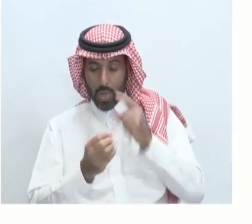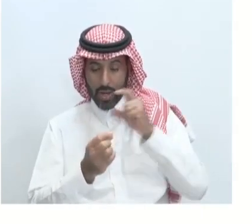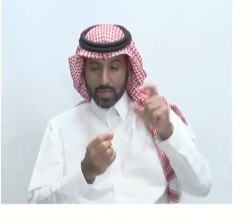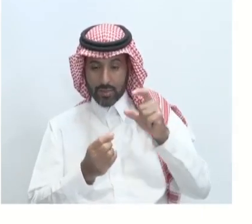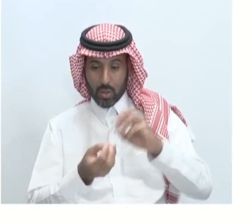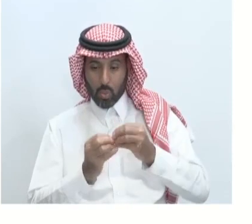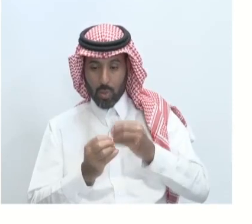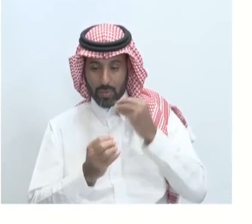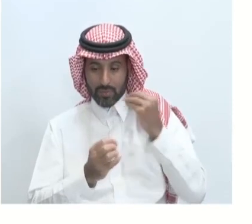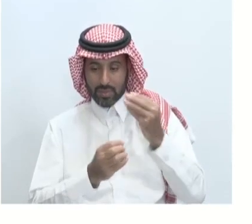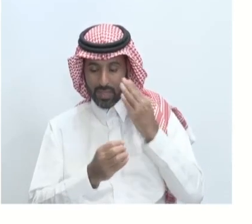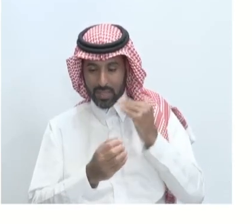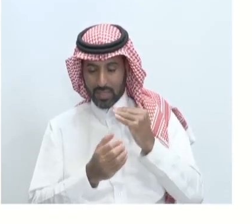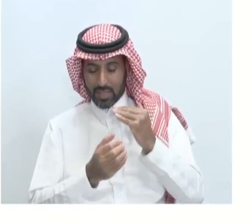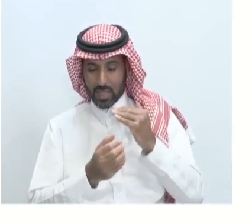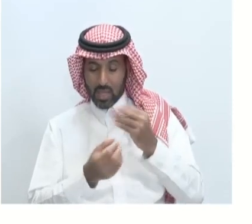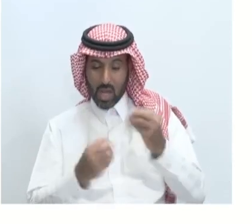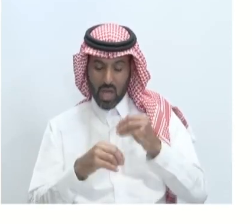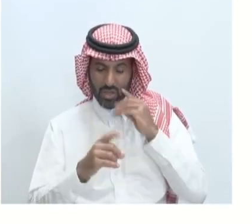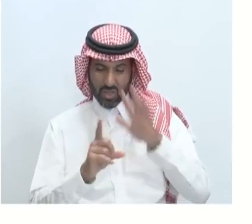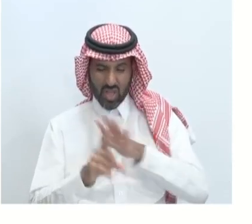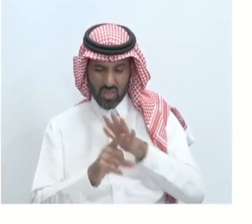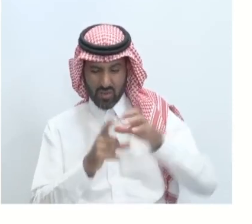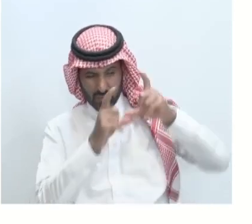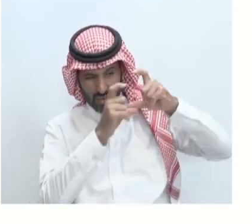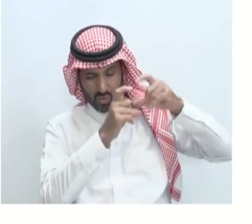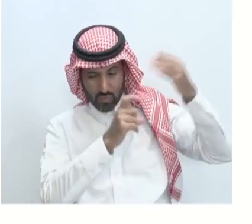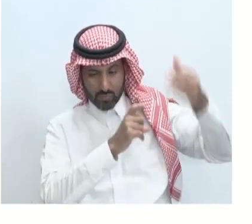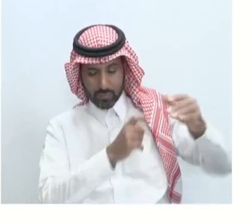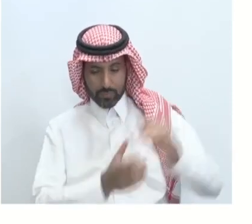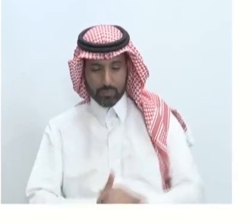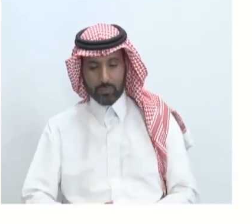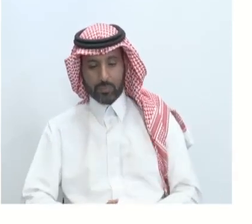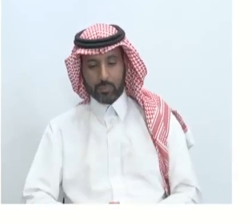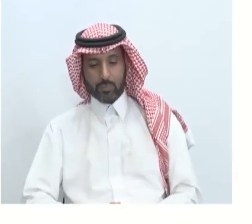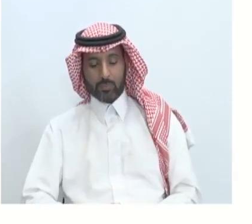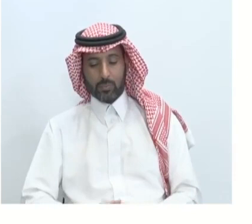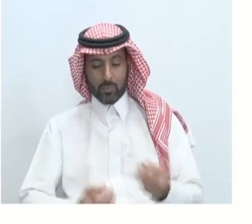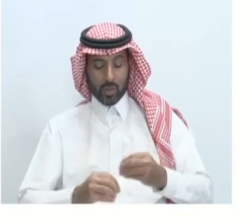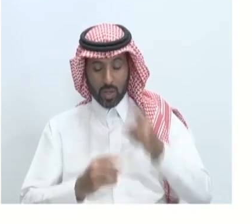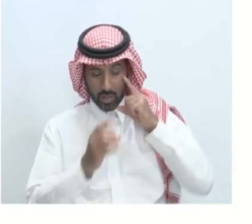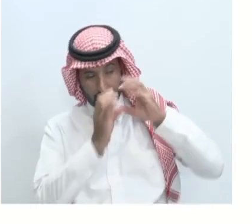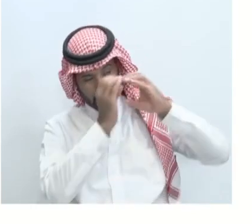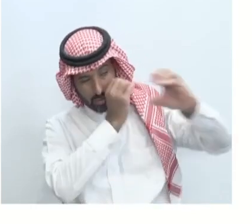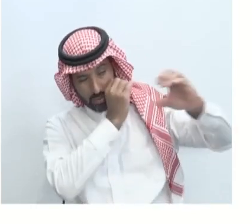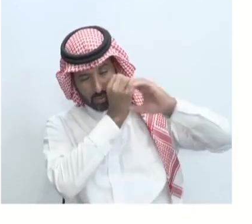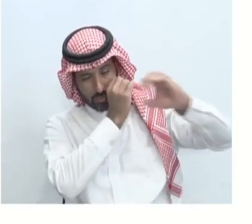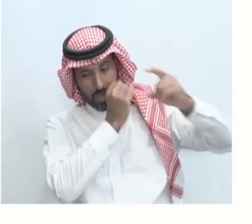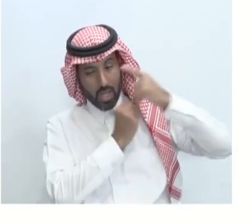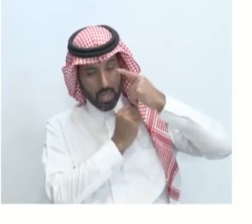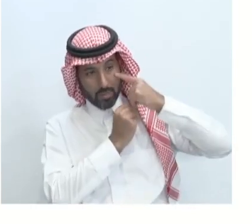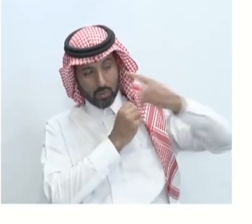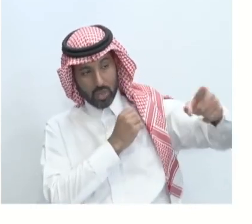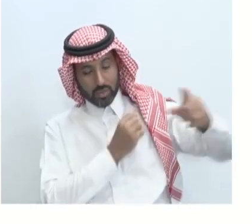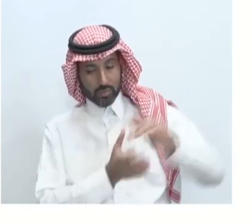والبنفسجي وه الاكثر تاثيرا في الفيلم الفوتوغرافي وان كان للرصد بالعين